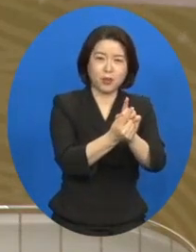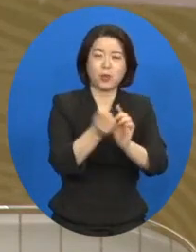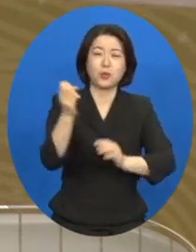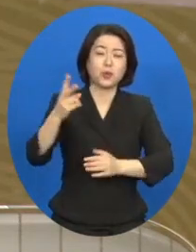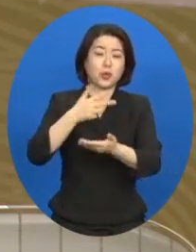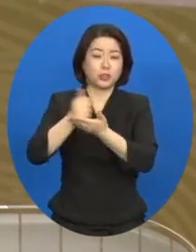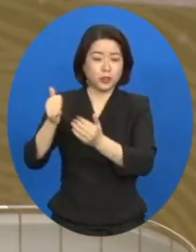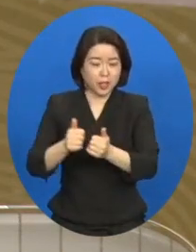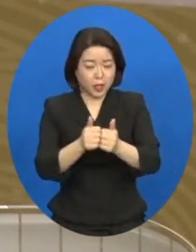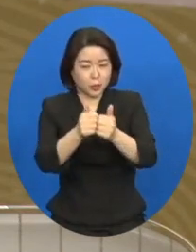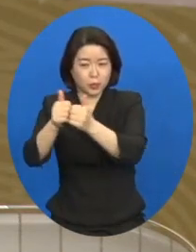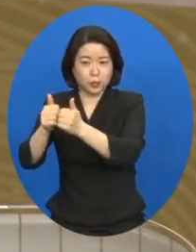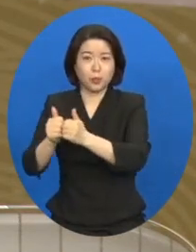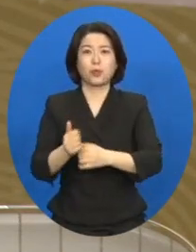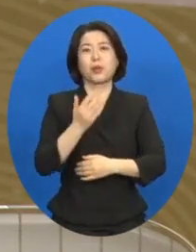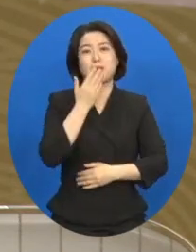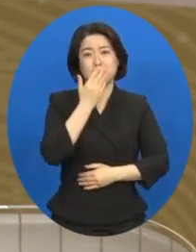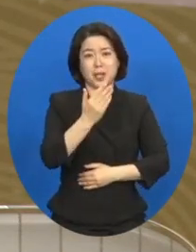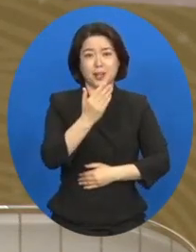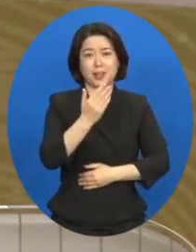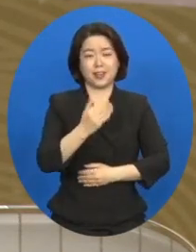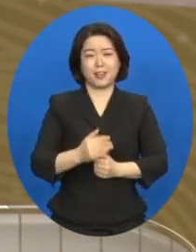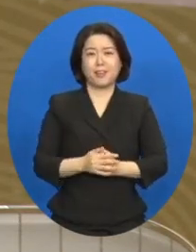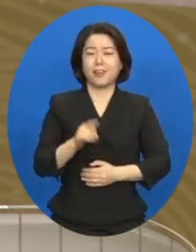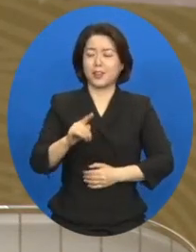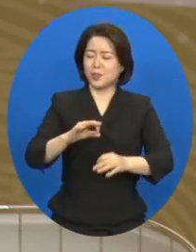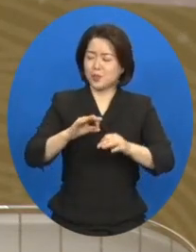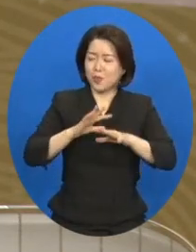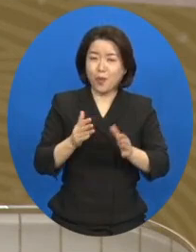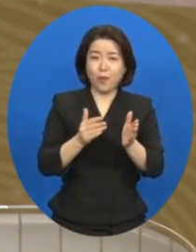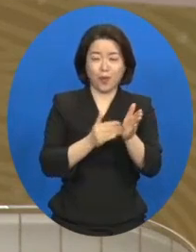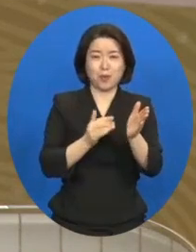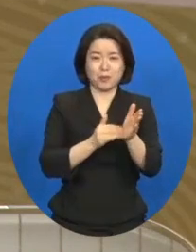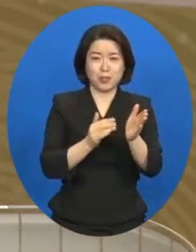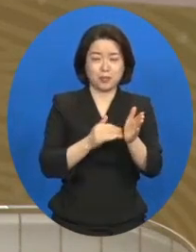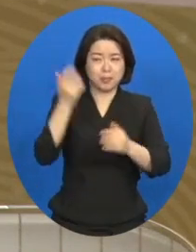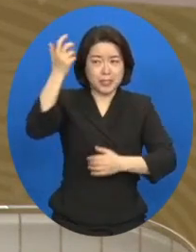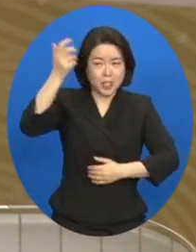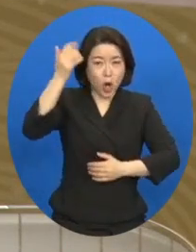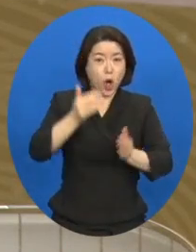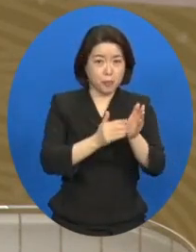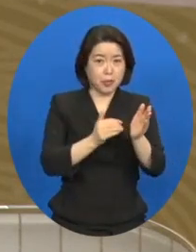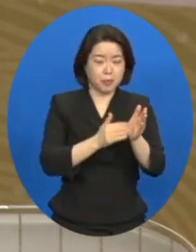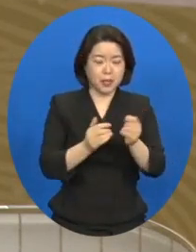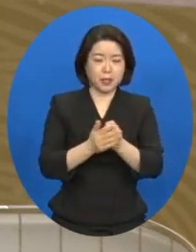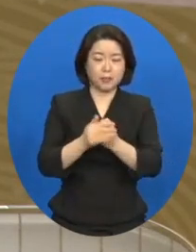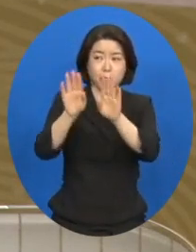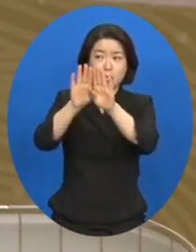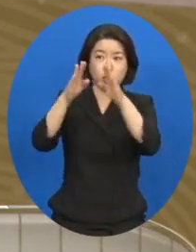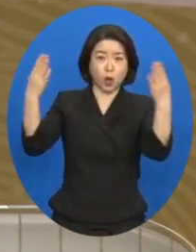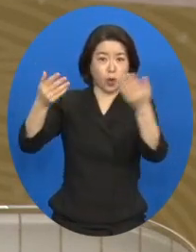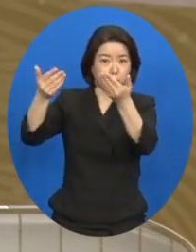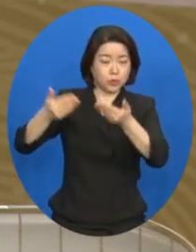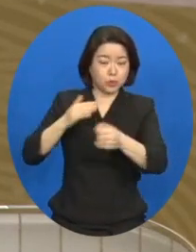주님과 동행할 수 있게 된 거예요. 그 놀라운 비밀을, 영적인 비밀을 열어준